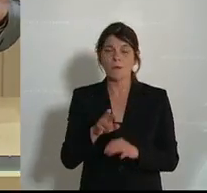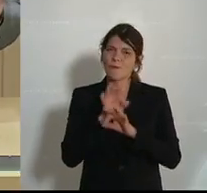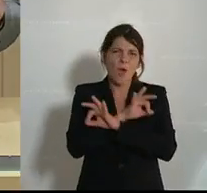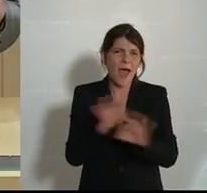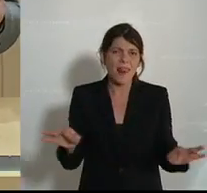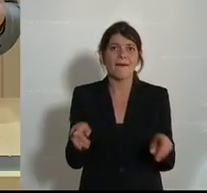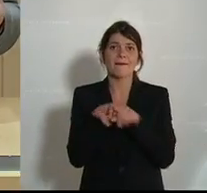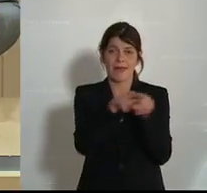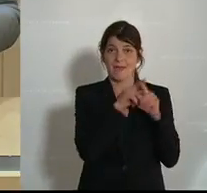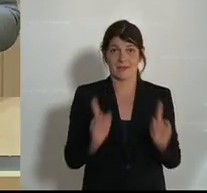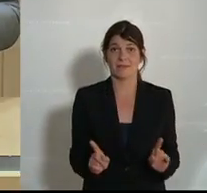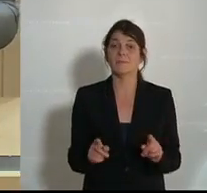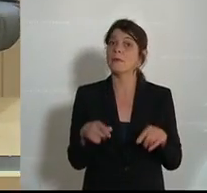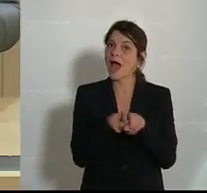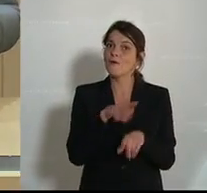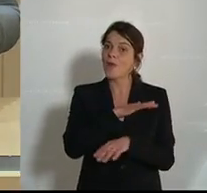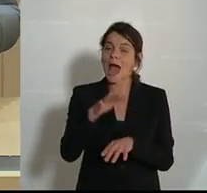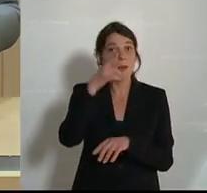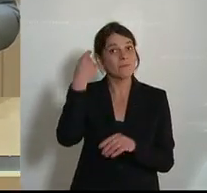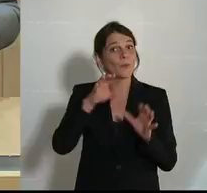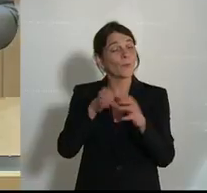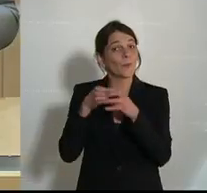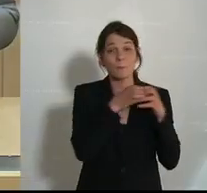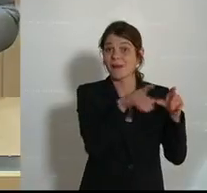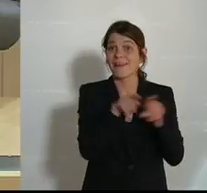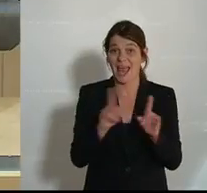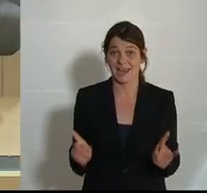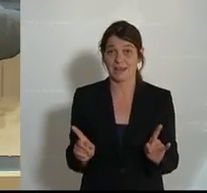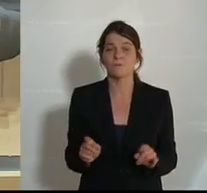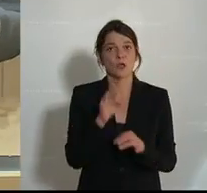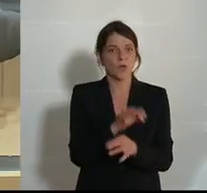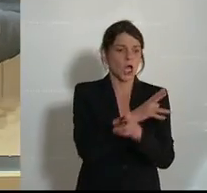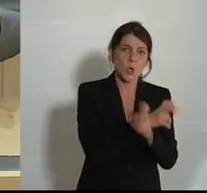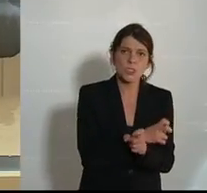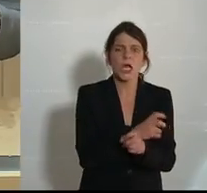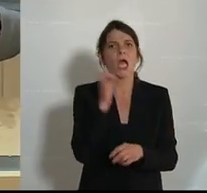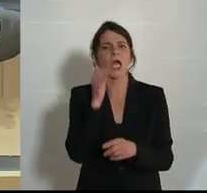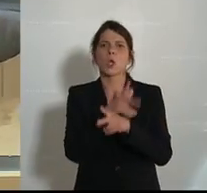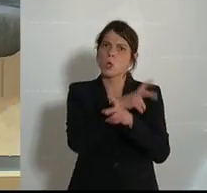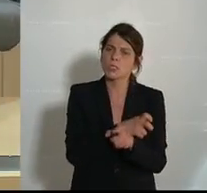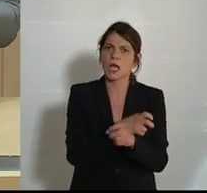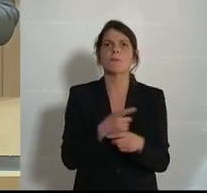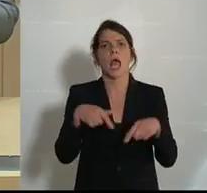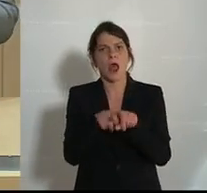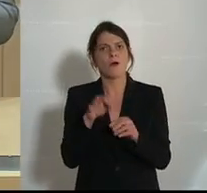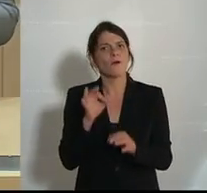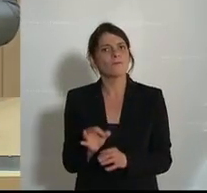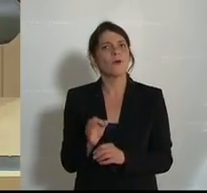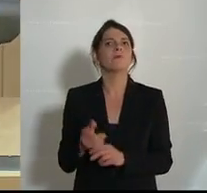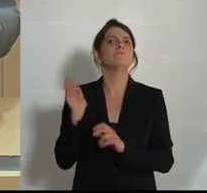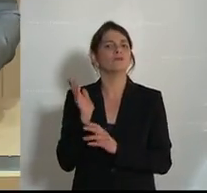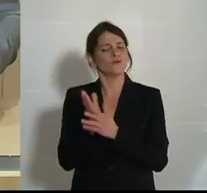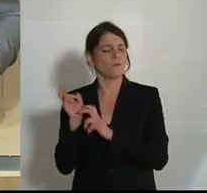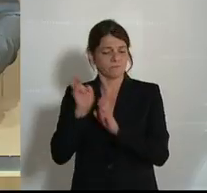alle gleich ist, im Übrigen auch für alle Bevölkerungsgruppen gleich sind, für Österreicherinnen und Österreicher, für